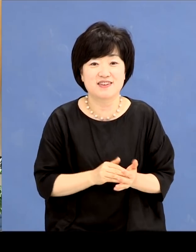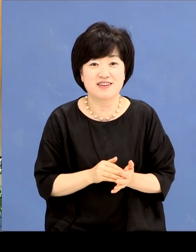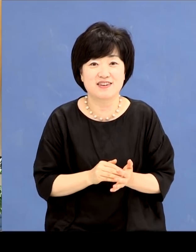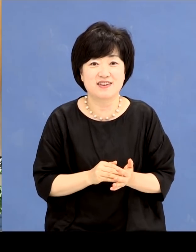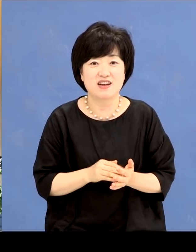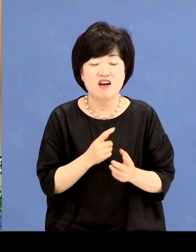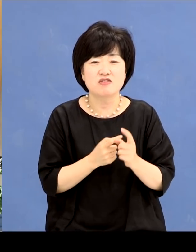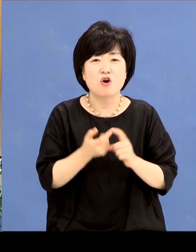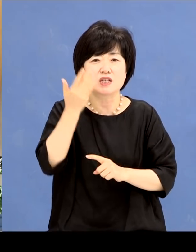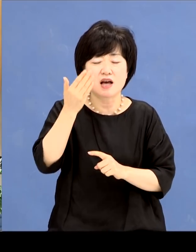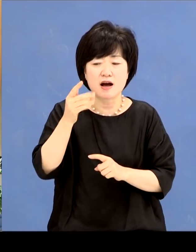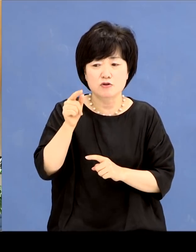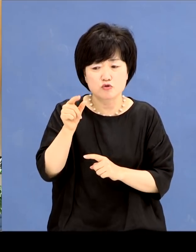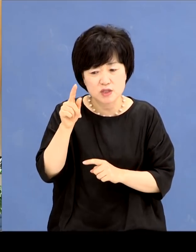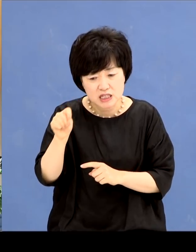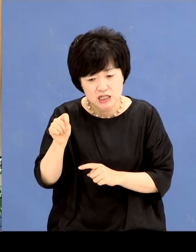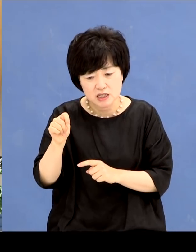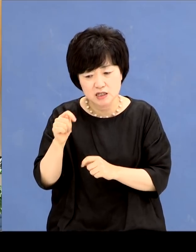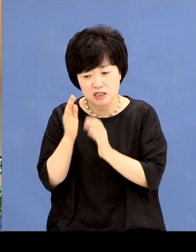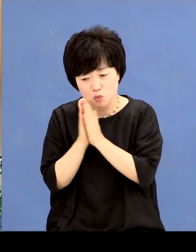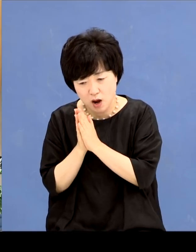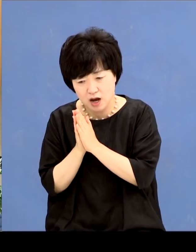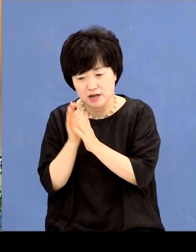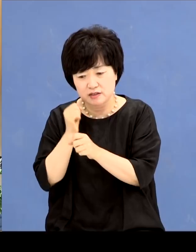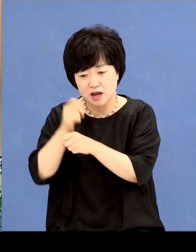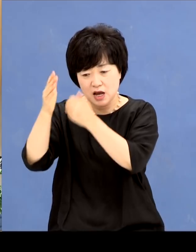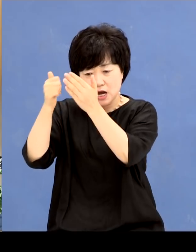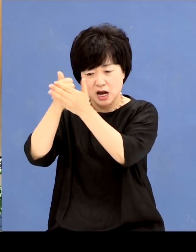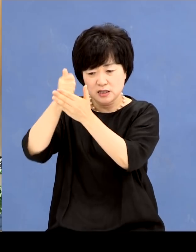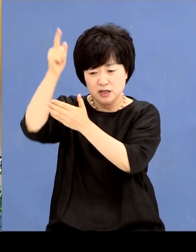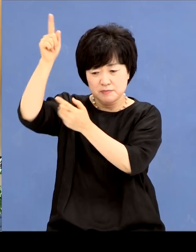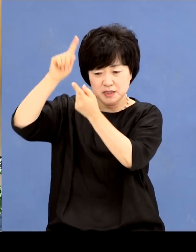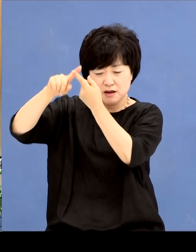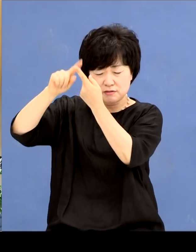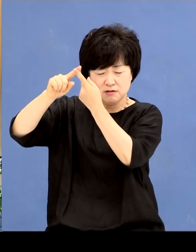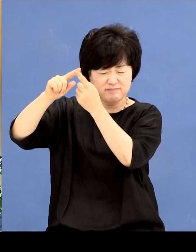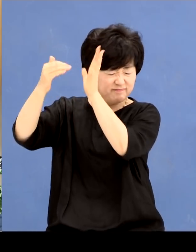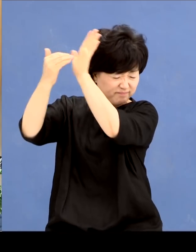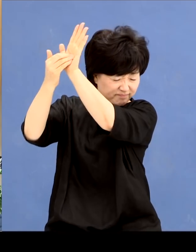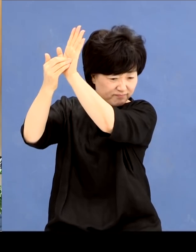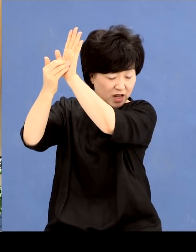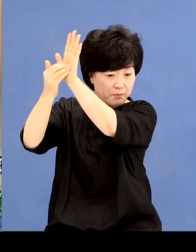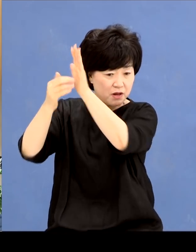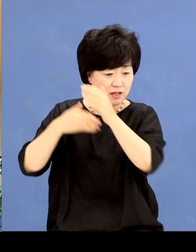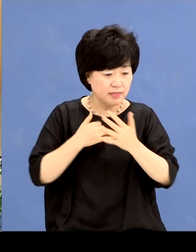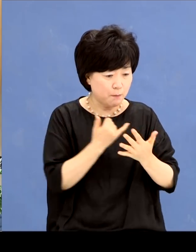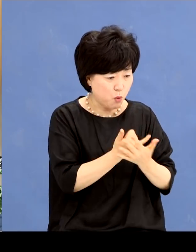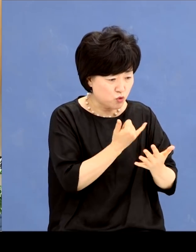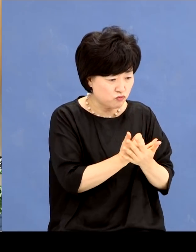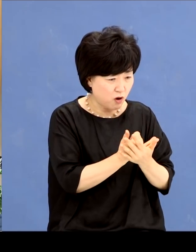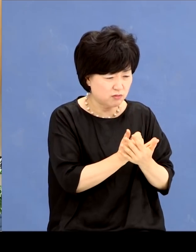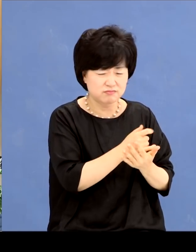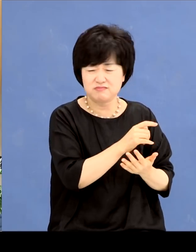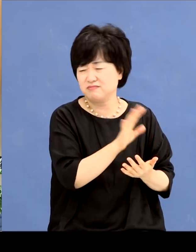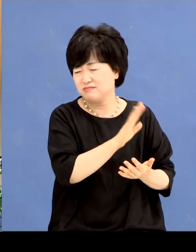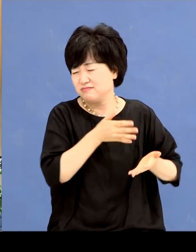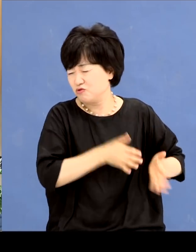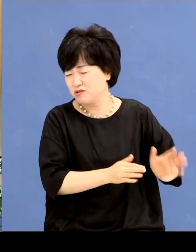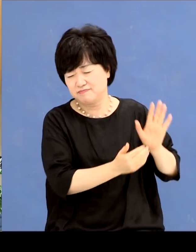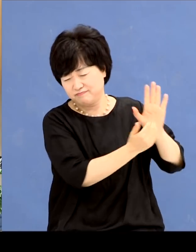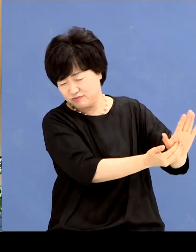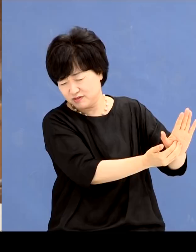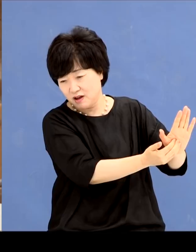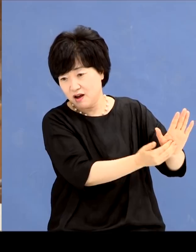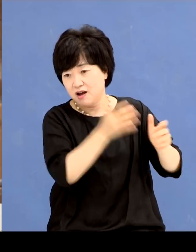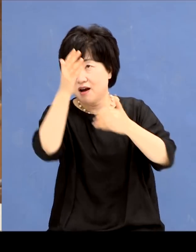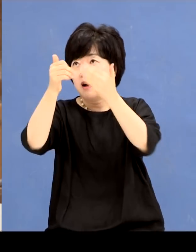이상 제가 매일 큐티를 하고 기도를 하면서 제가 하나님을 부인하면 제가 보육원 출신인 걸 부인하면 하나님을